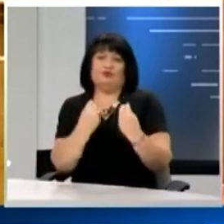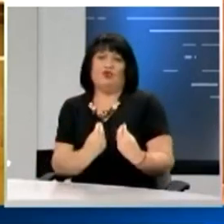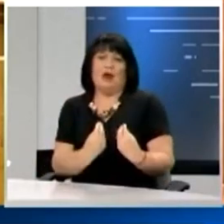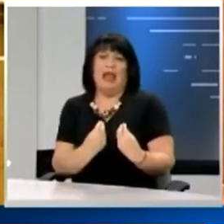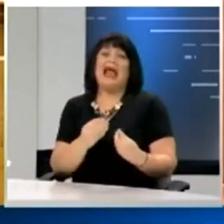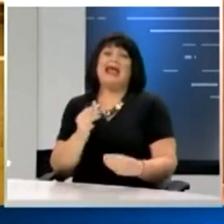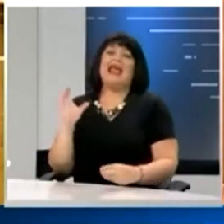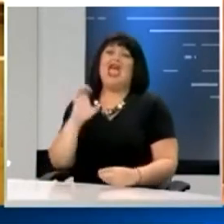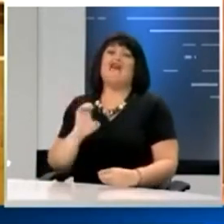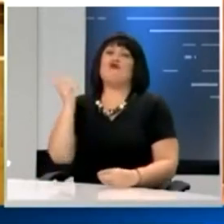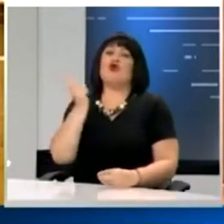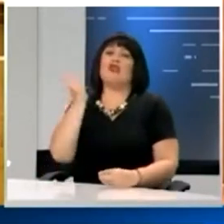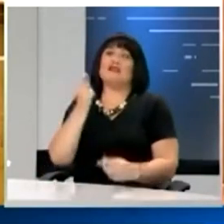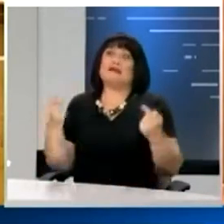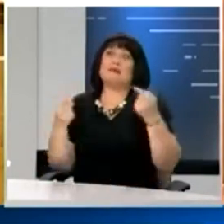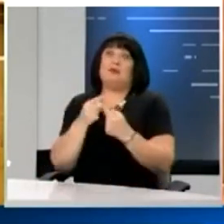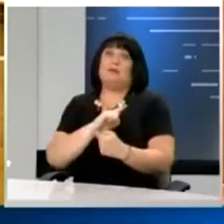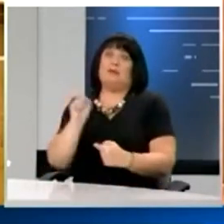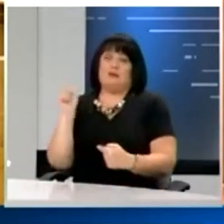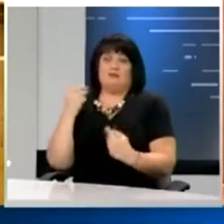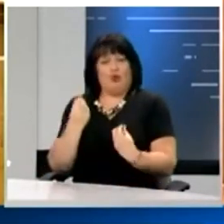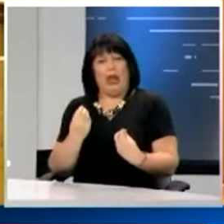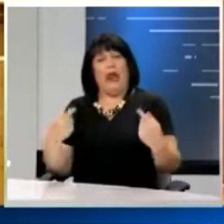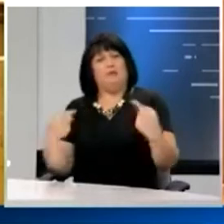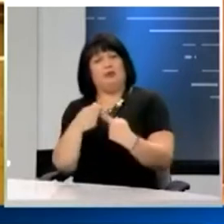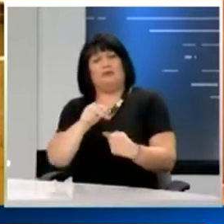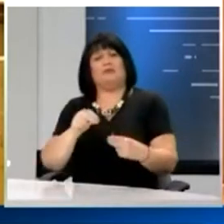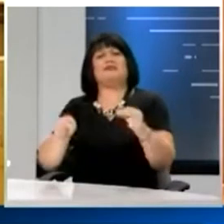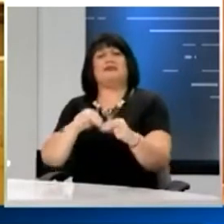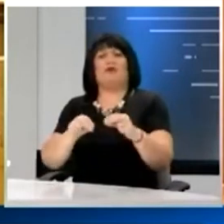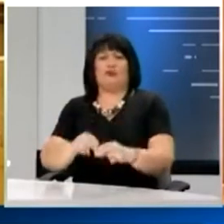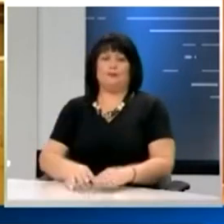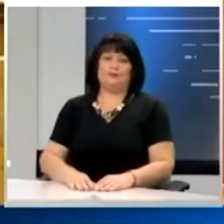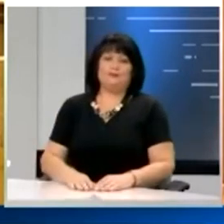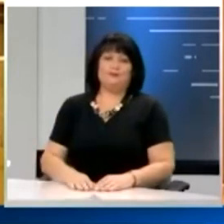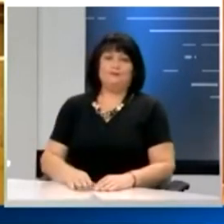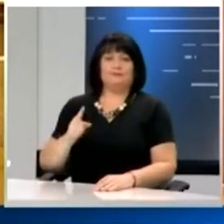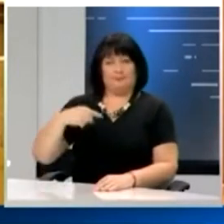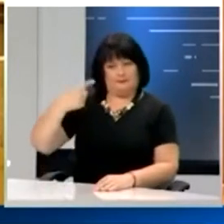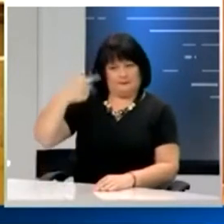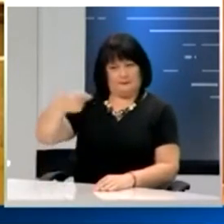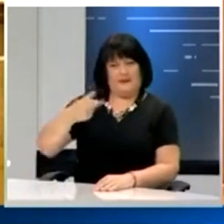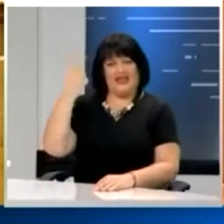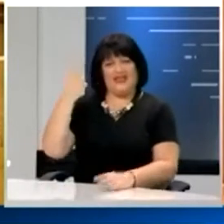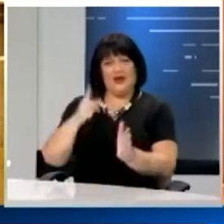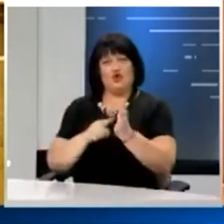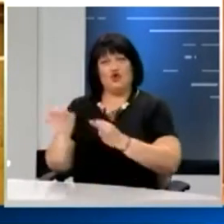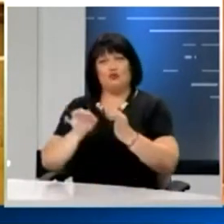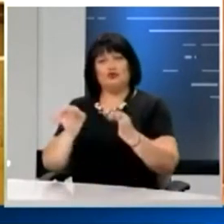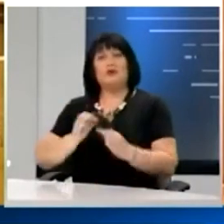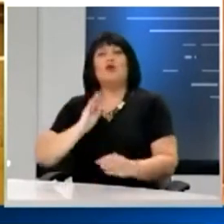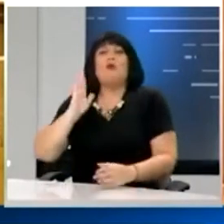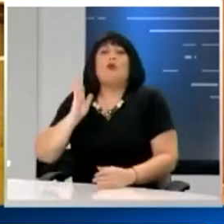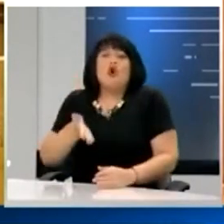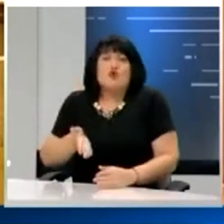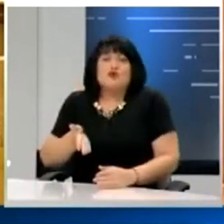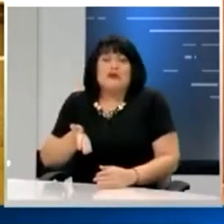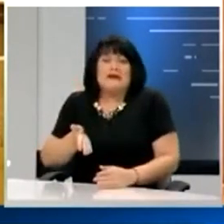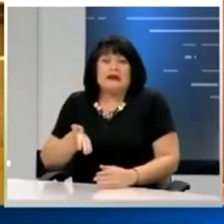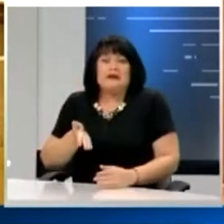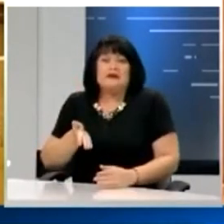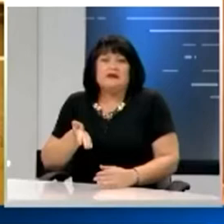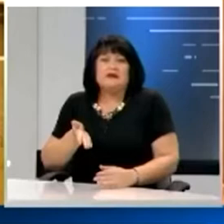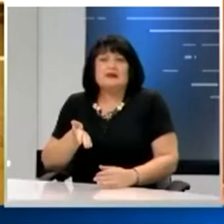μας. Αλλά αυτό που έχει ενδιαφέρον είναι ότι τα επόμενα δύο νομοσχέδια σας έδιναν τη δυνατότητα να